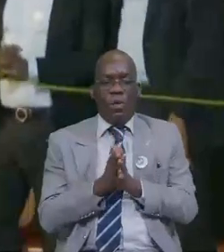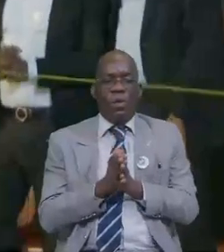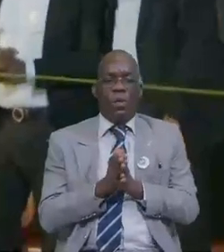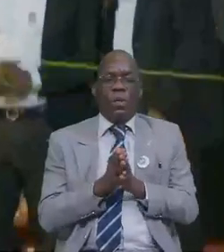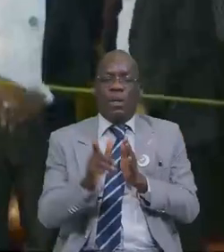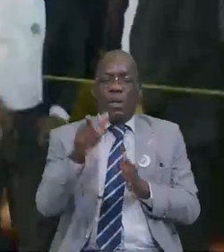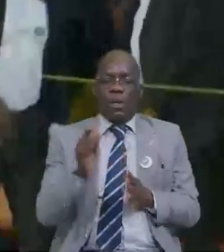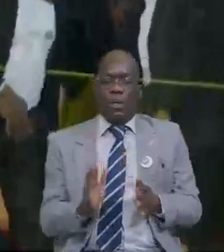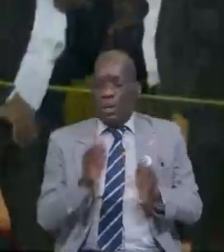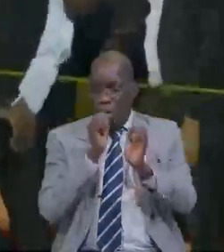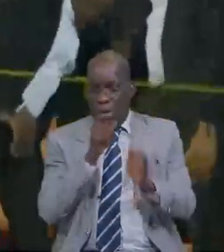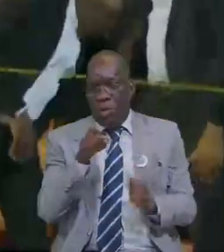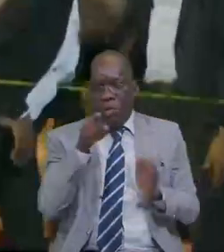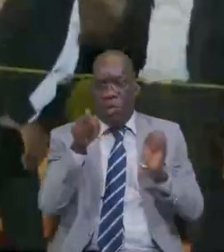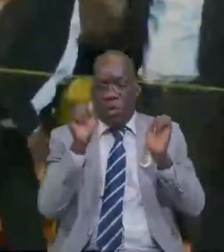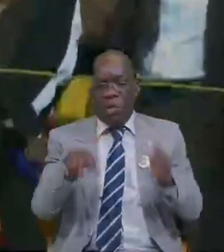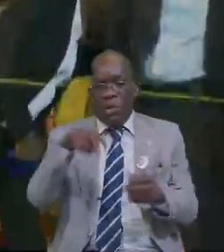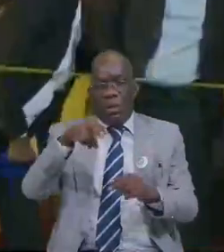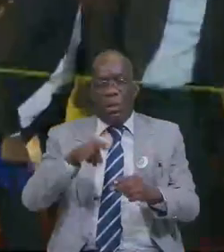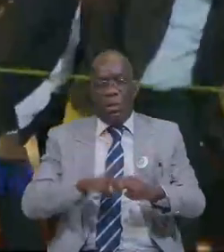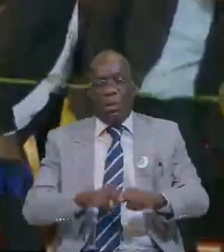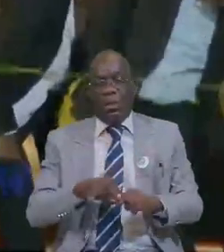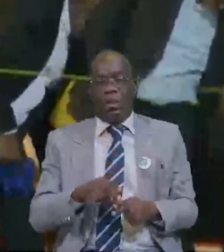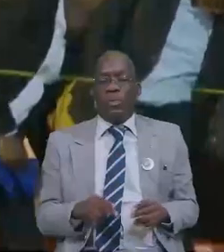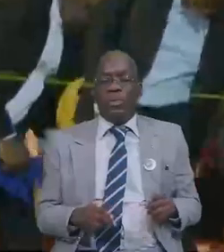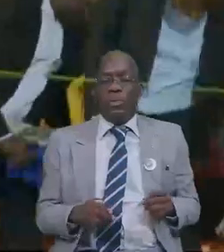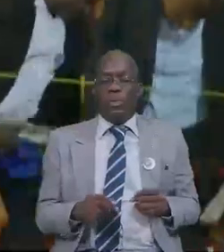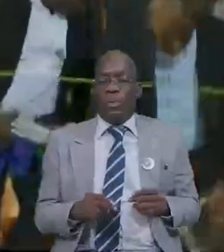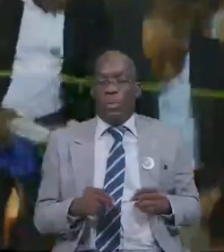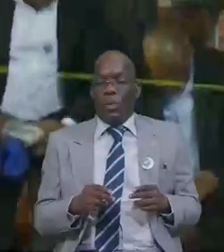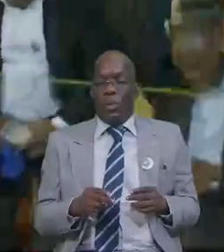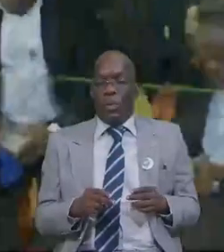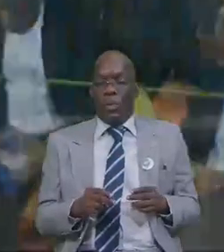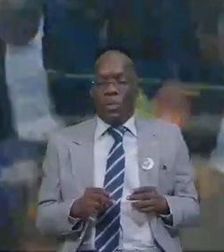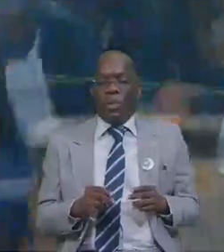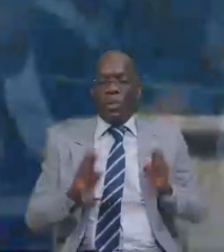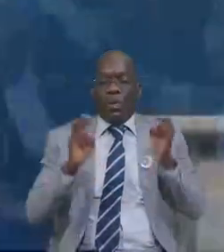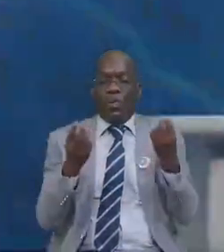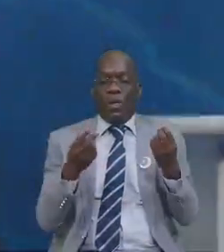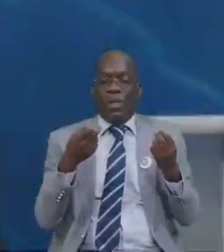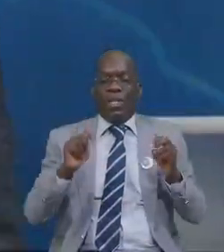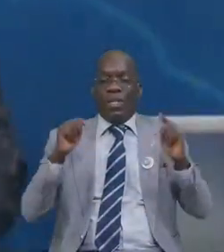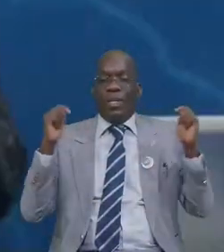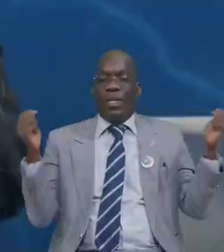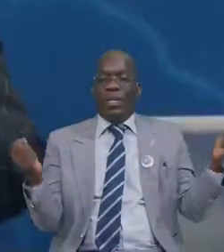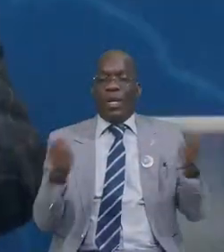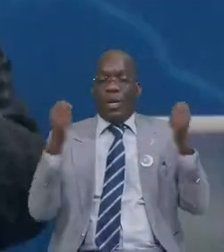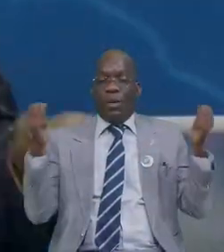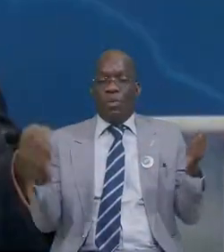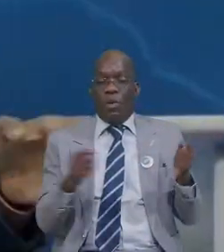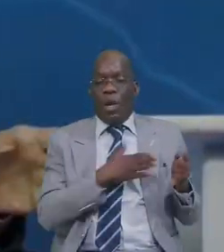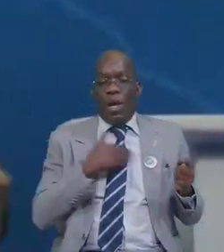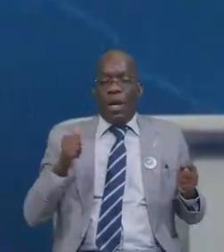Que Dieu vous bénisse, pour vous asseoir. Ce soir, nous parlons du triomphe et